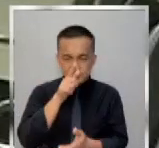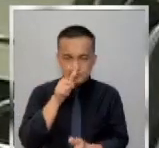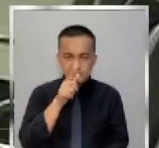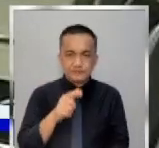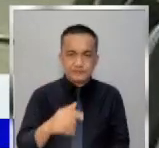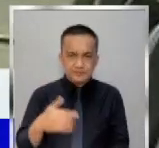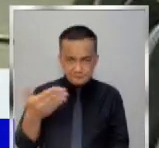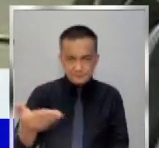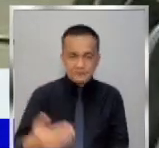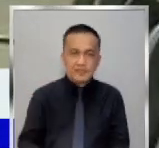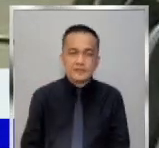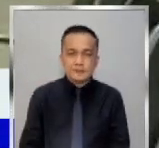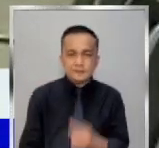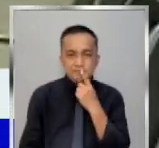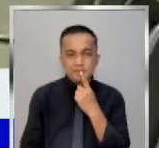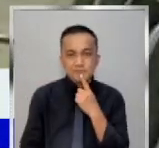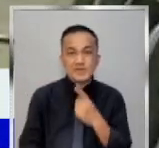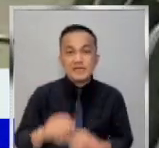Jasmine!